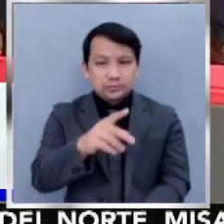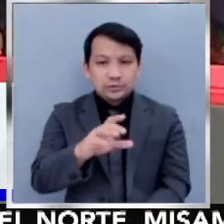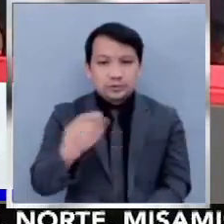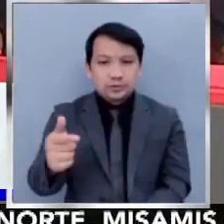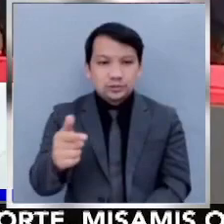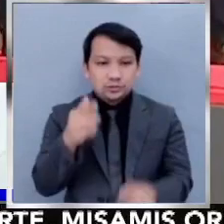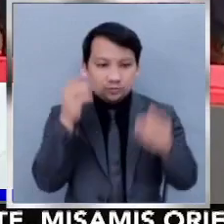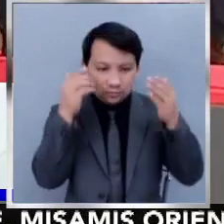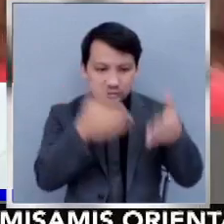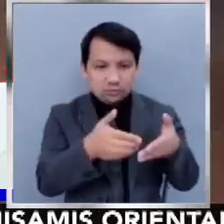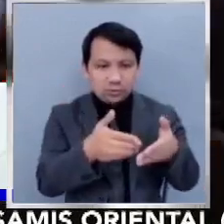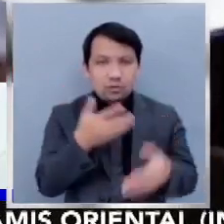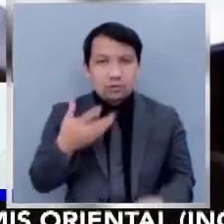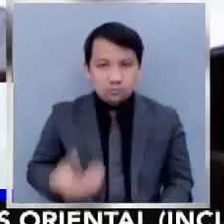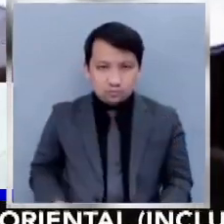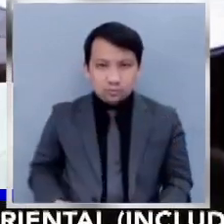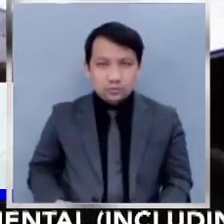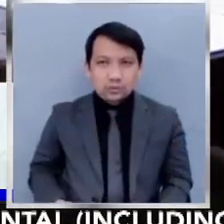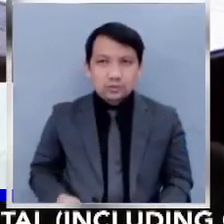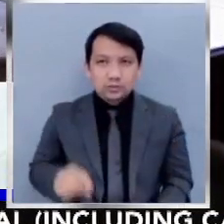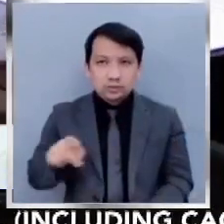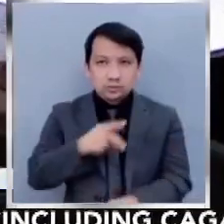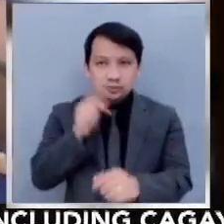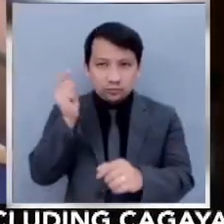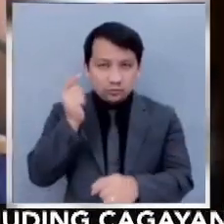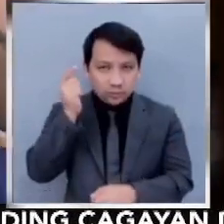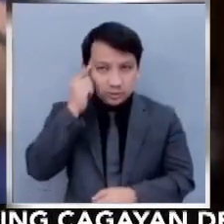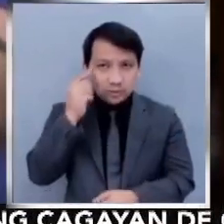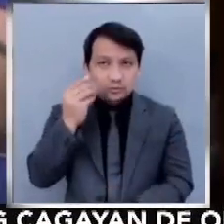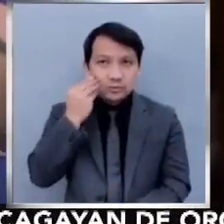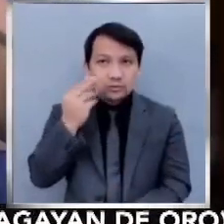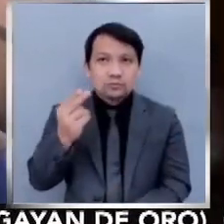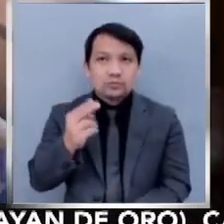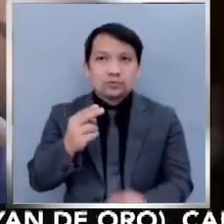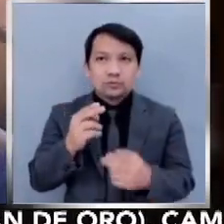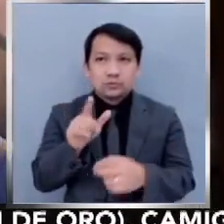graft and corruption sa gobyerno. Mariz Umali, Nakatutok, 24 Oras.